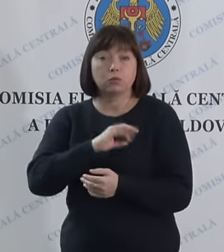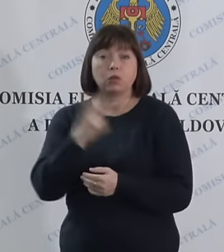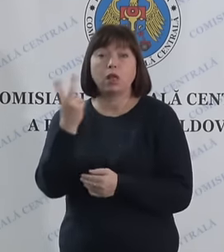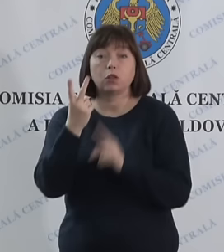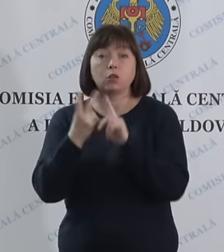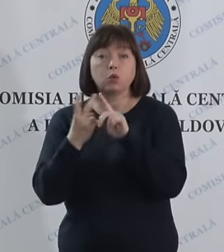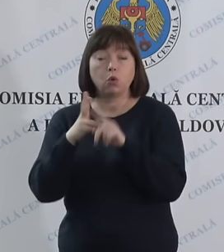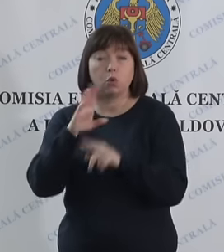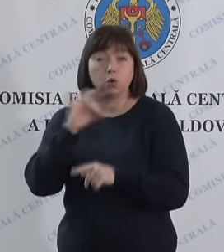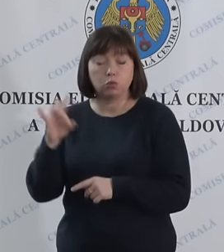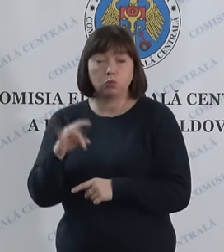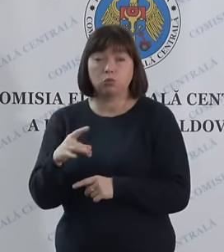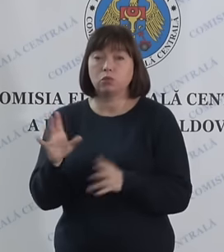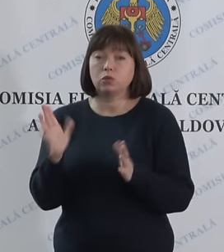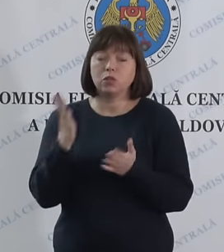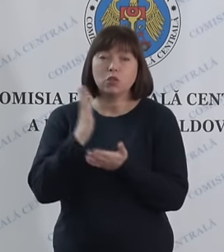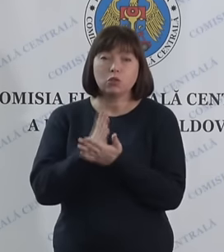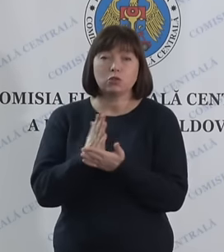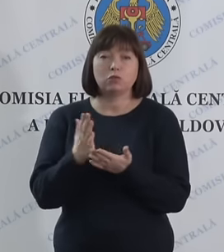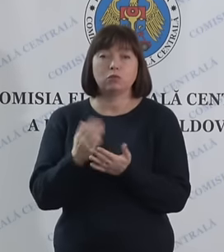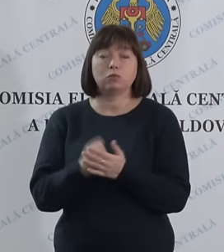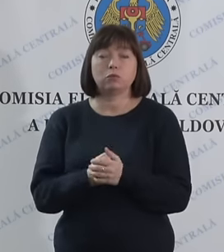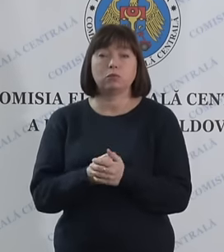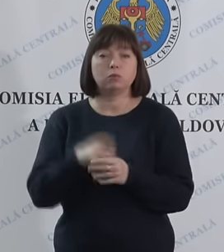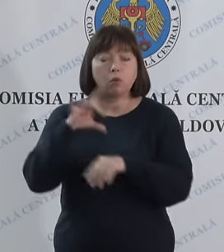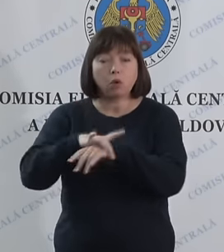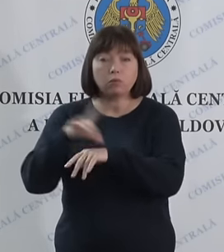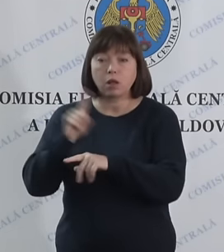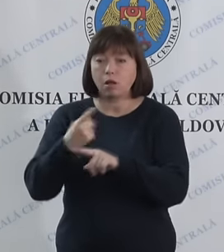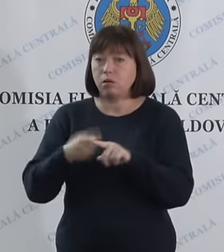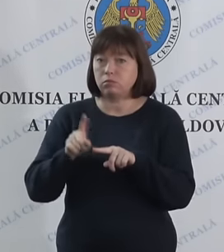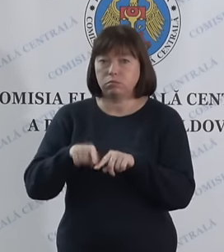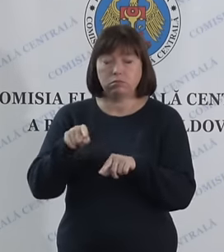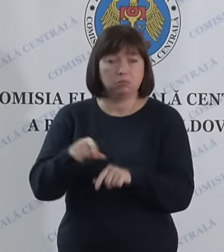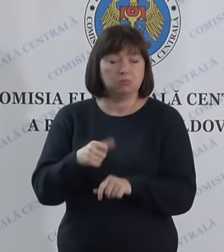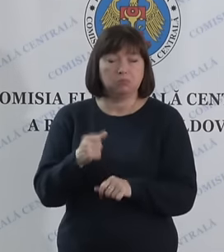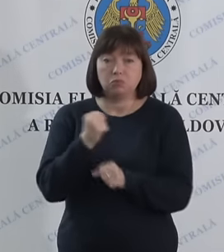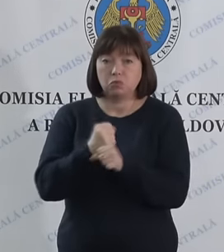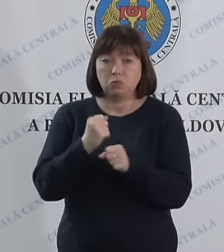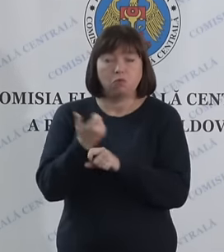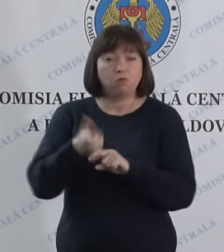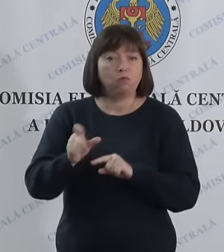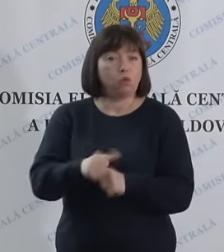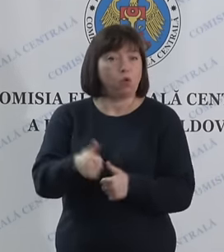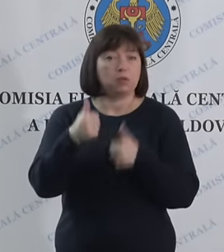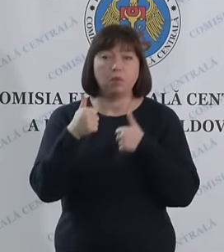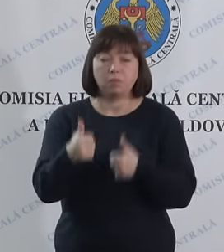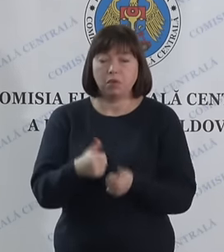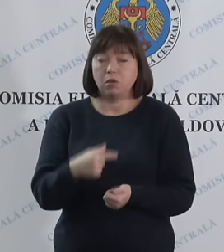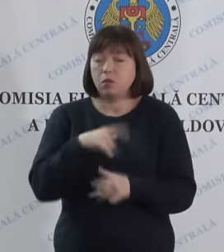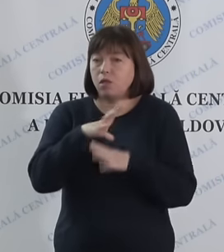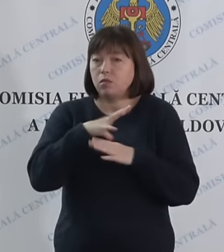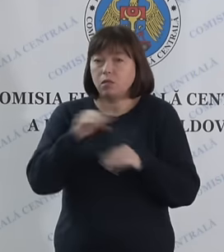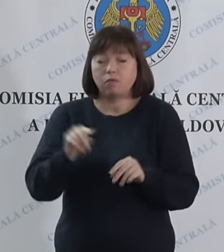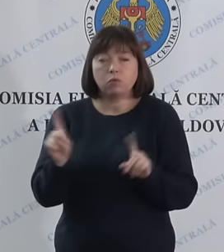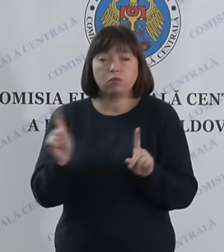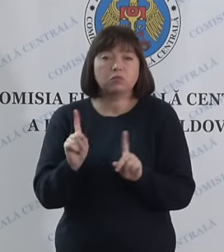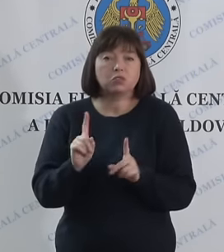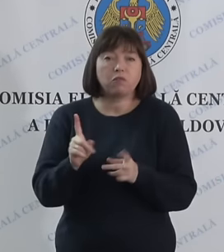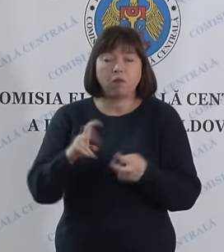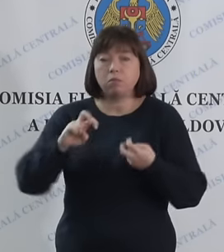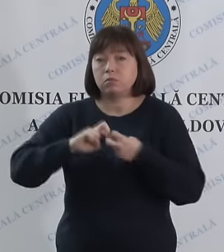turul 2, iar observațiile noastre sunt că acest sistem funcționează foarte bine. Nu am întâmpinat dificultăți de